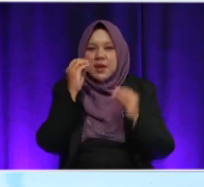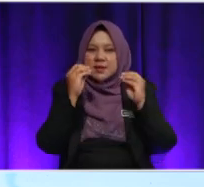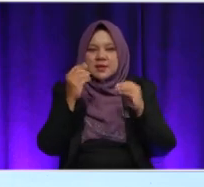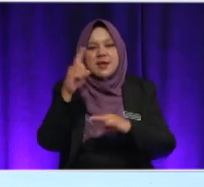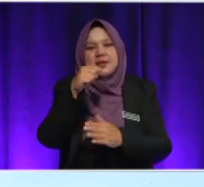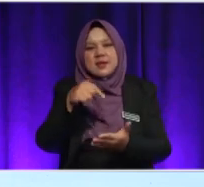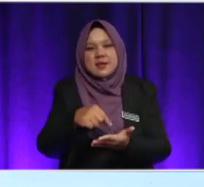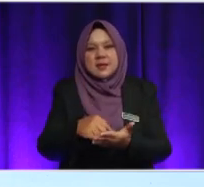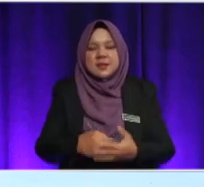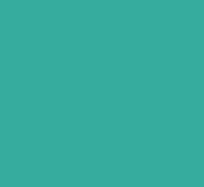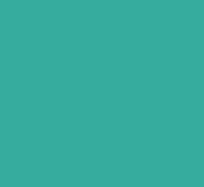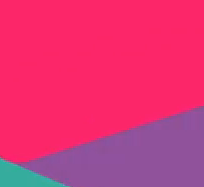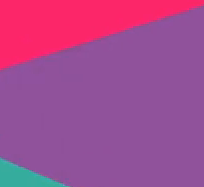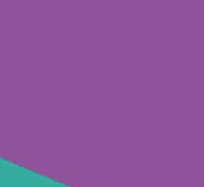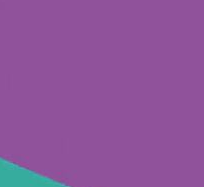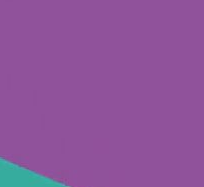ini